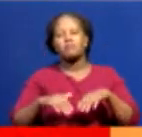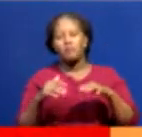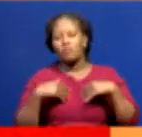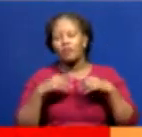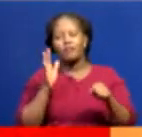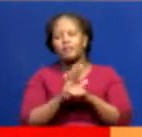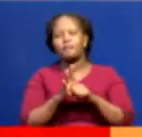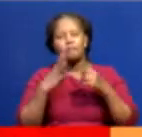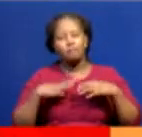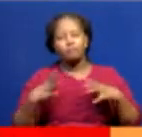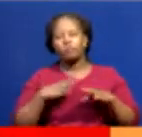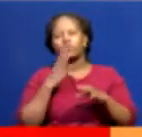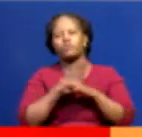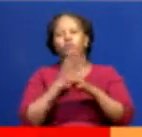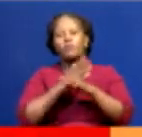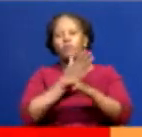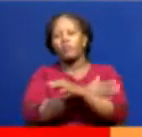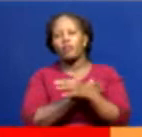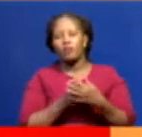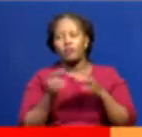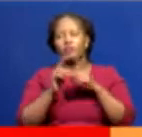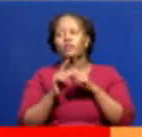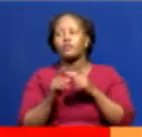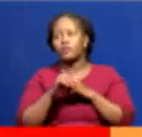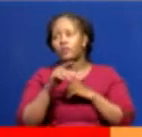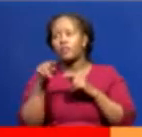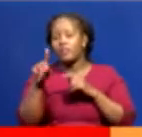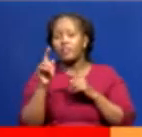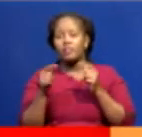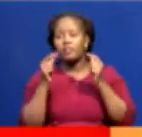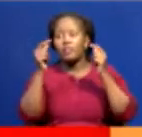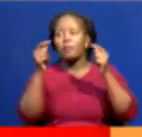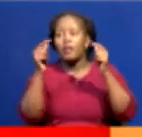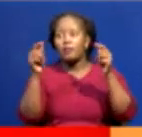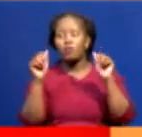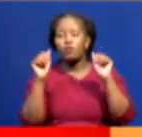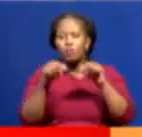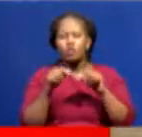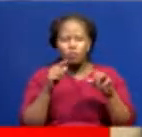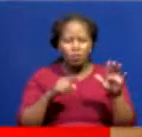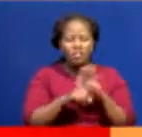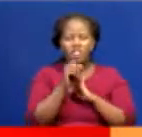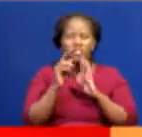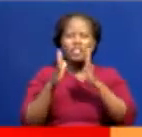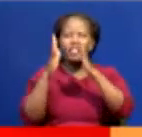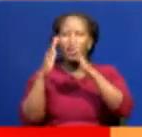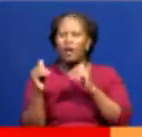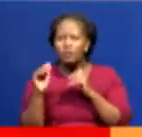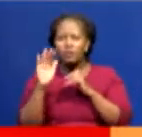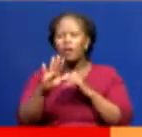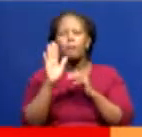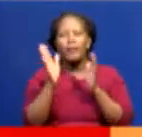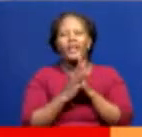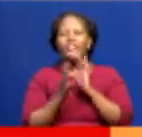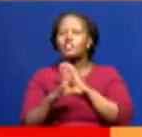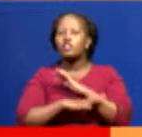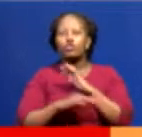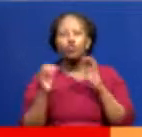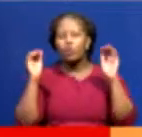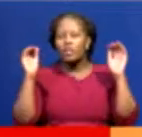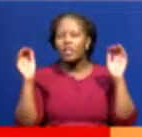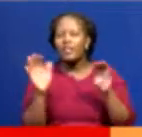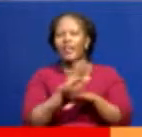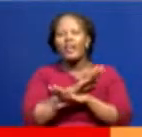sana wameumia. Mtu hata anaweza kuingia, wale waandamanaji wanaweza kuingia hata kwa nyumba yako, wakaingia tu wakauchukua chochote na